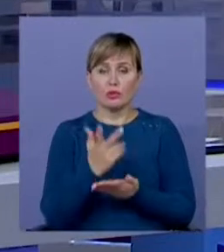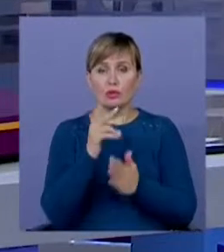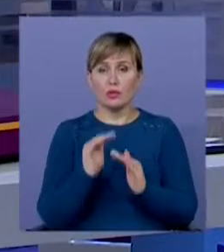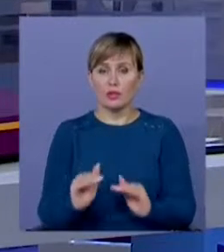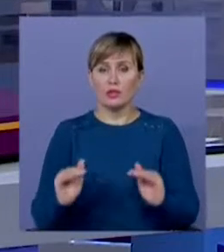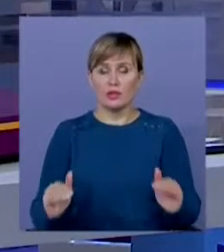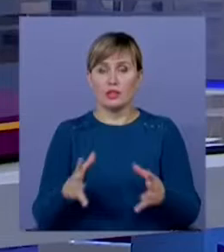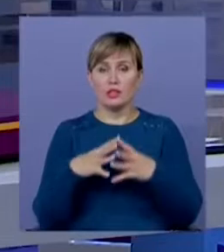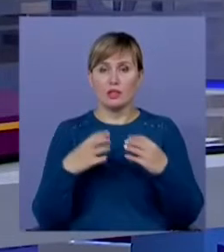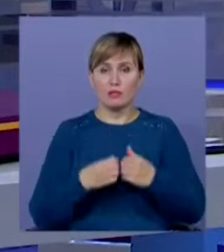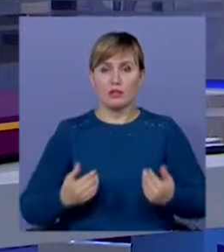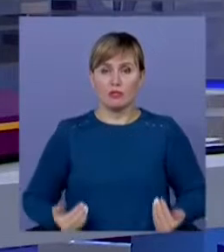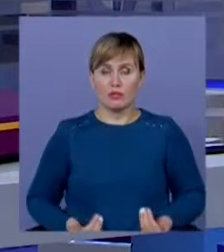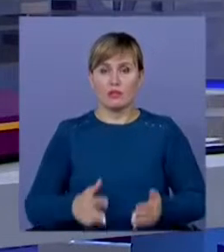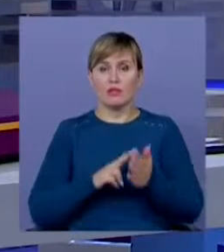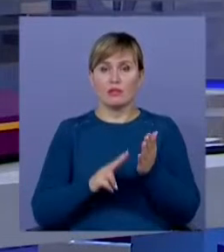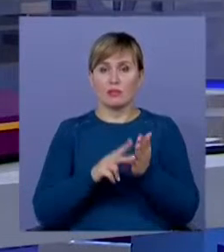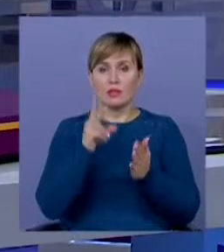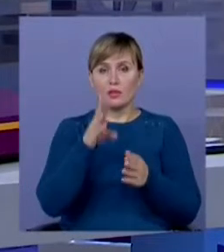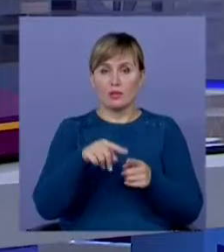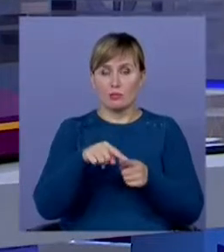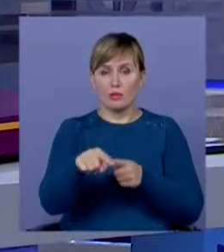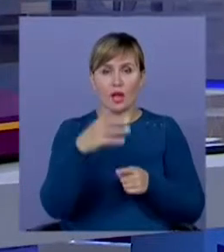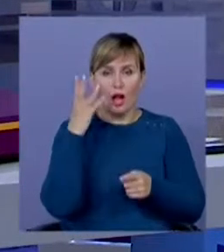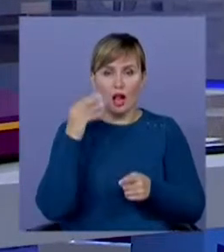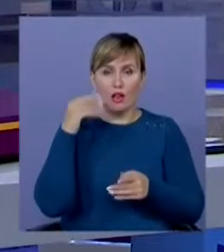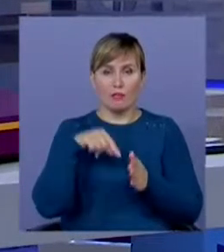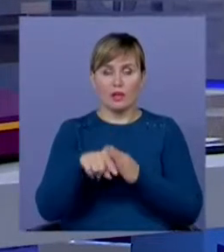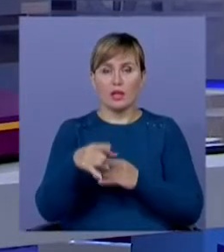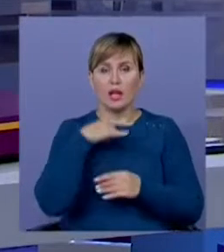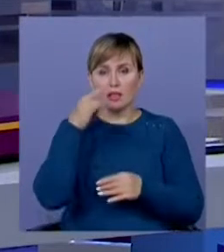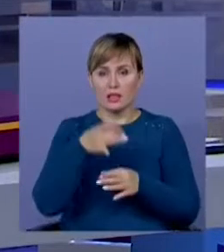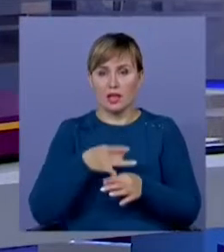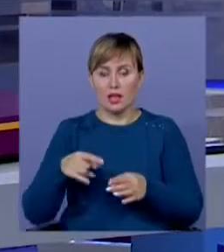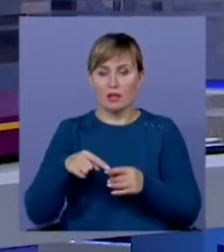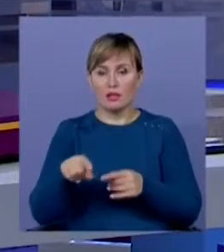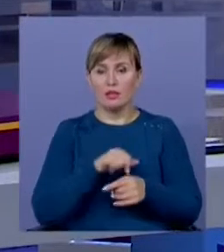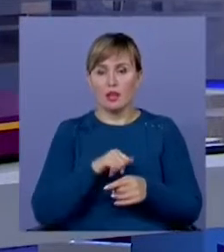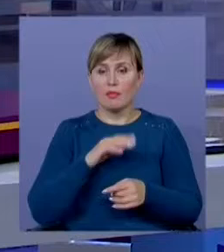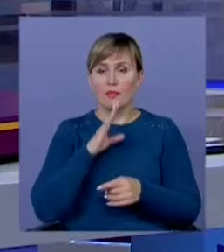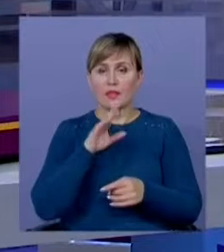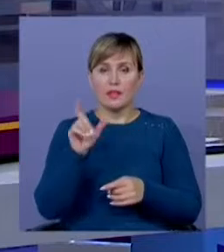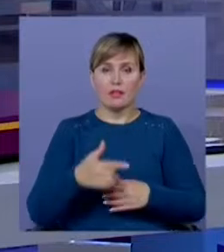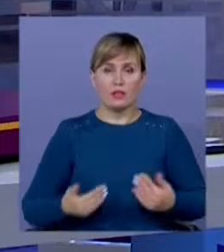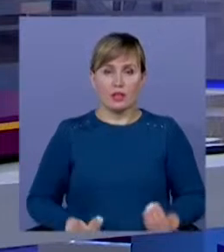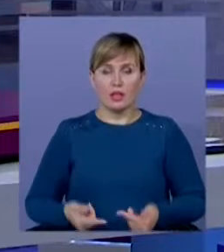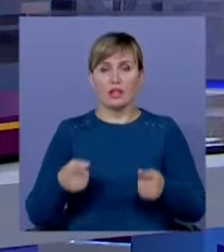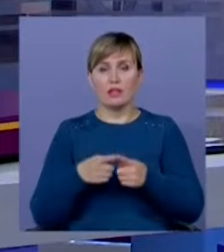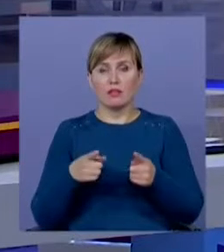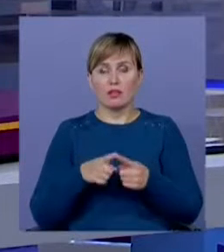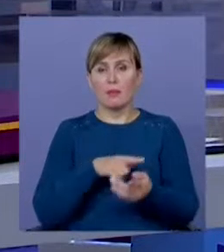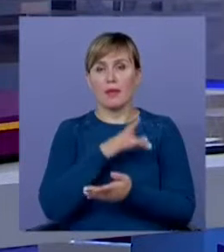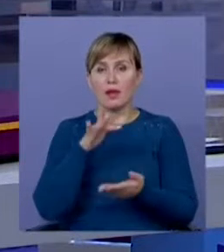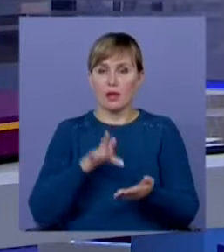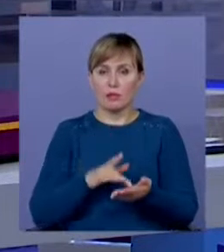детей. Семья живет в 80 километрах от Алматы в Енбекши-Казахском районе. Сама же девушка жила на квартире в